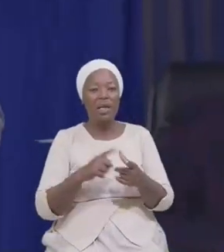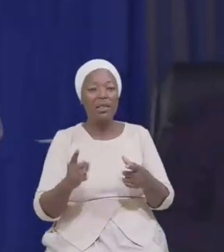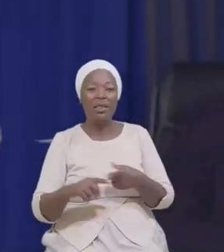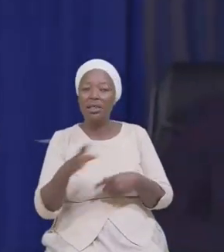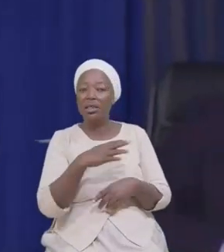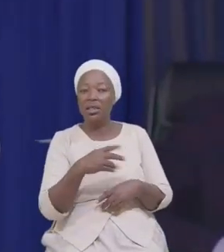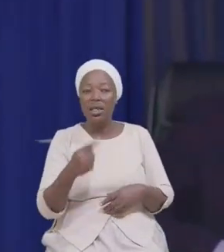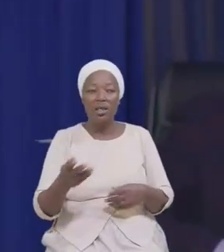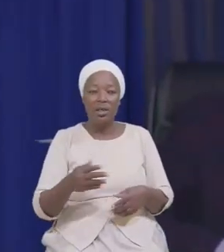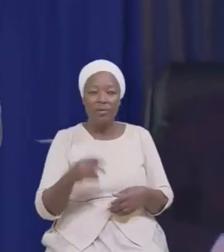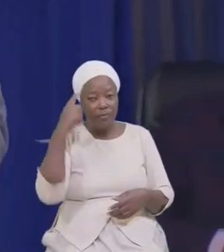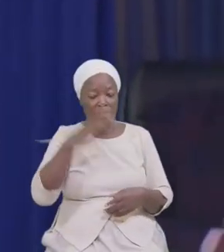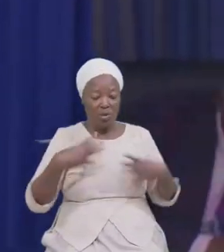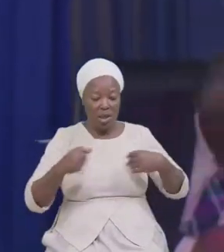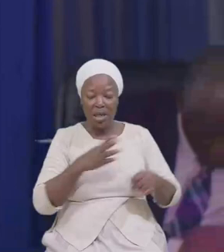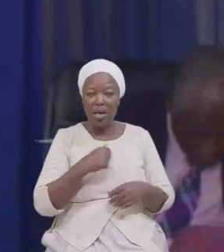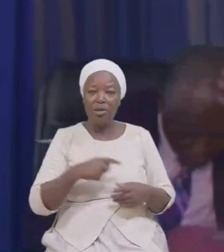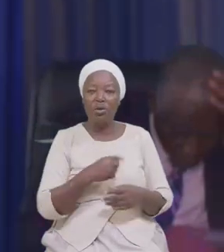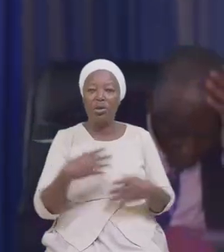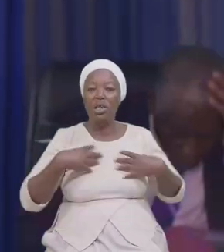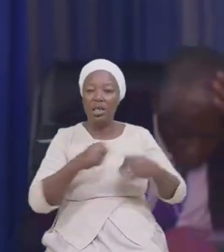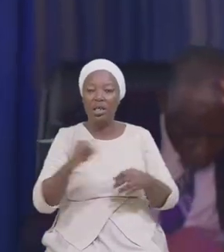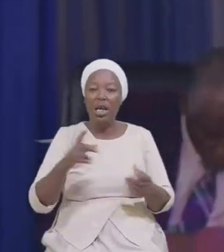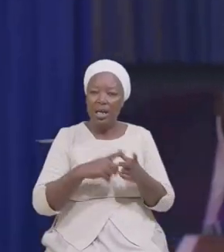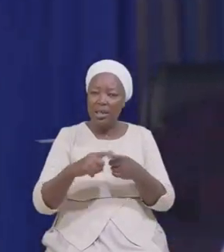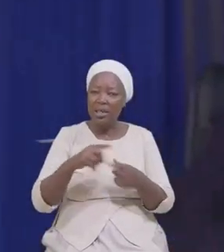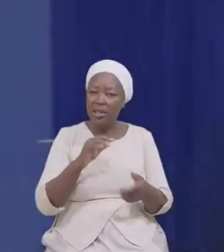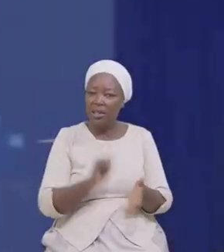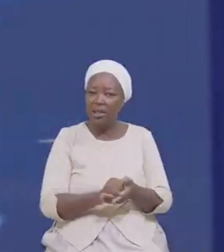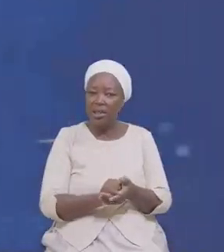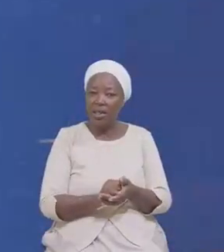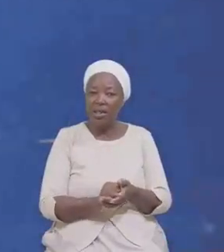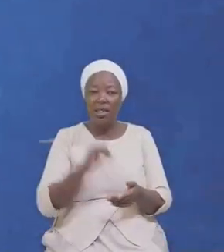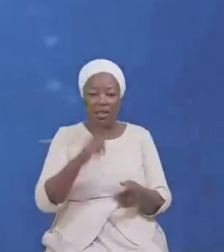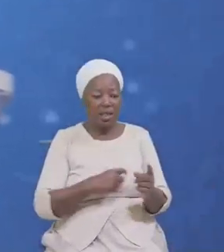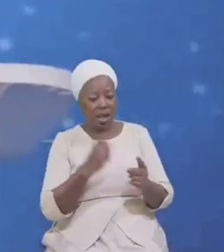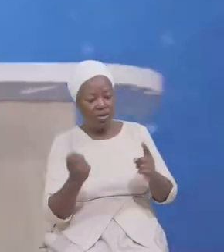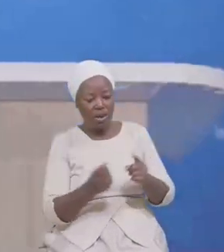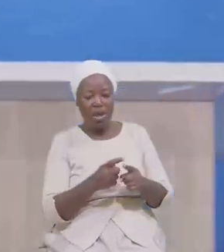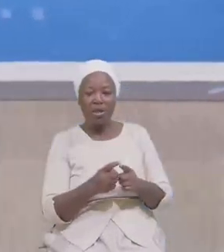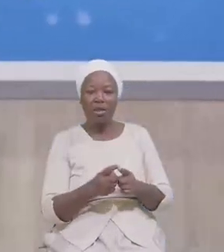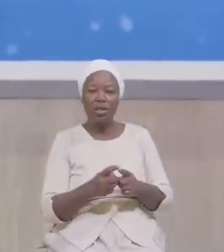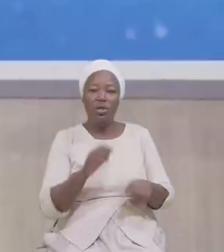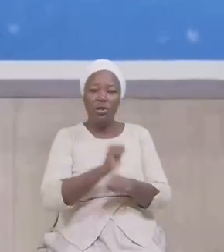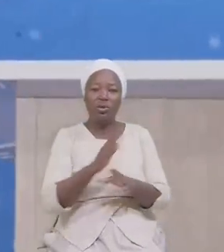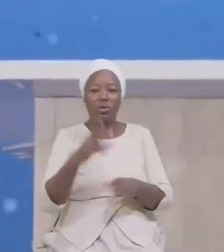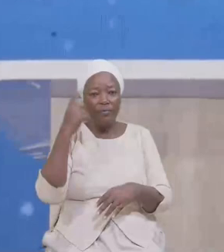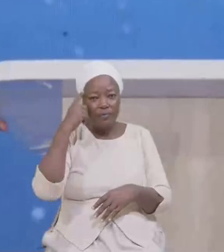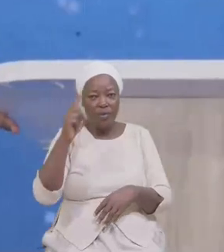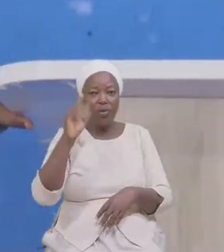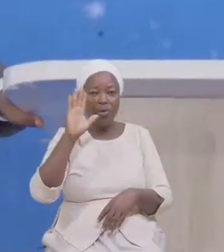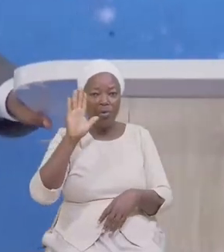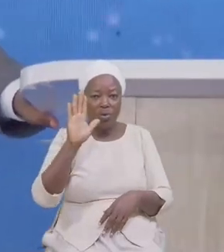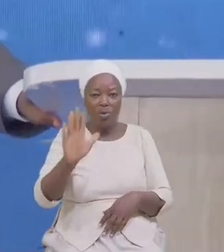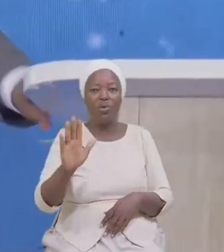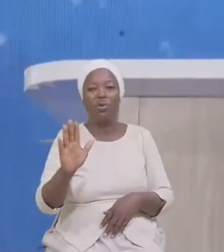guérison et pour ton rétablissement. Il est la pierre angulaire pour ta sanctification et